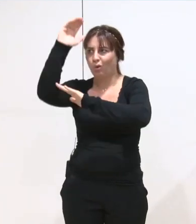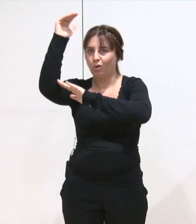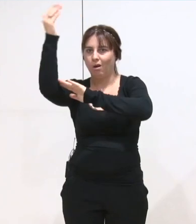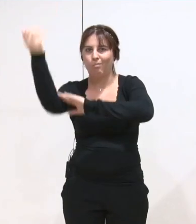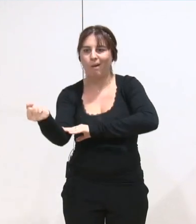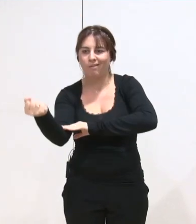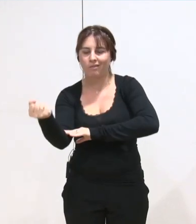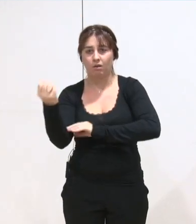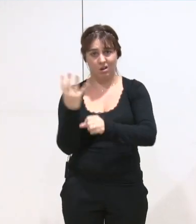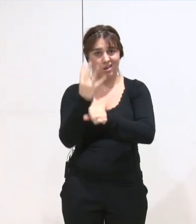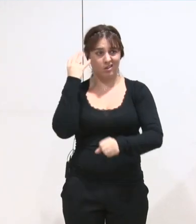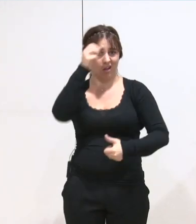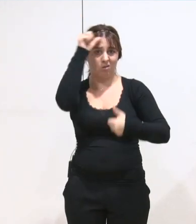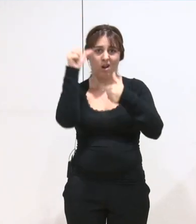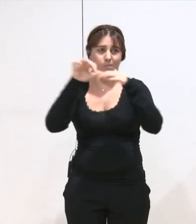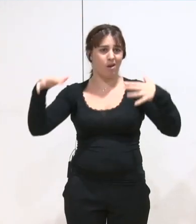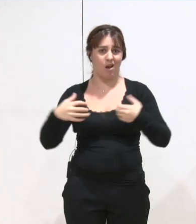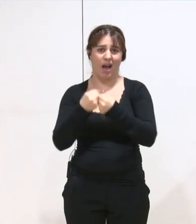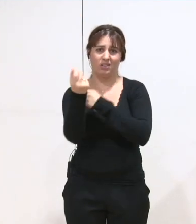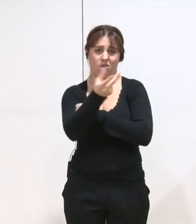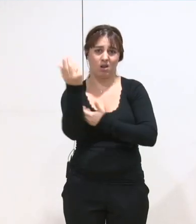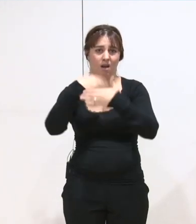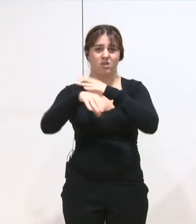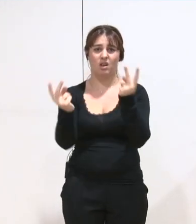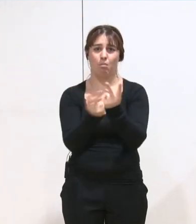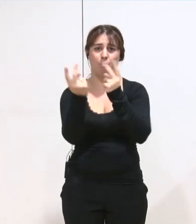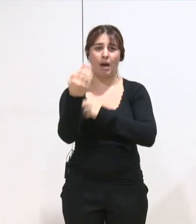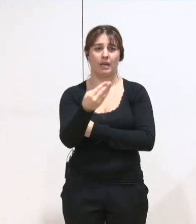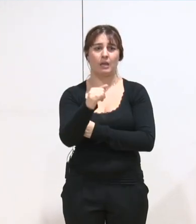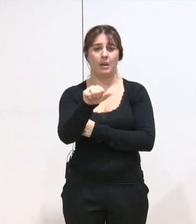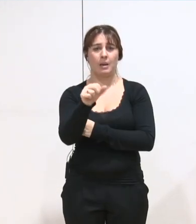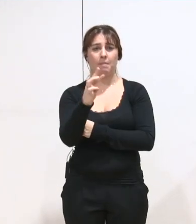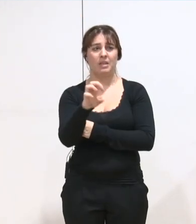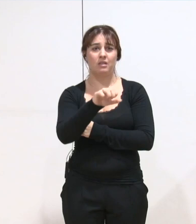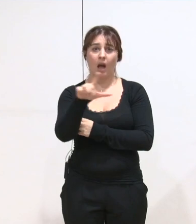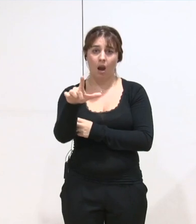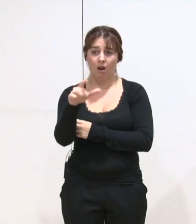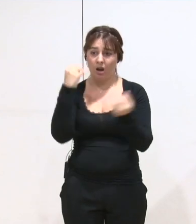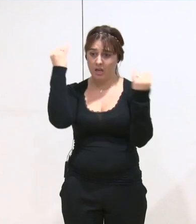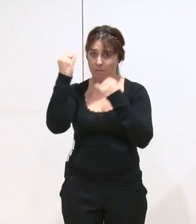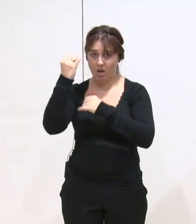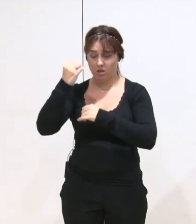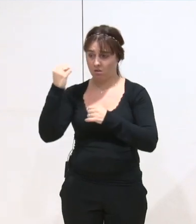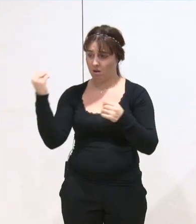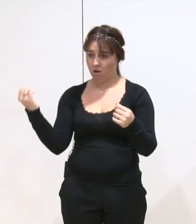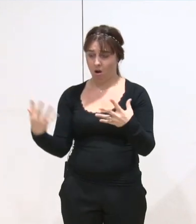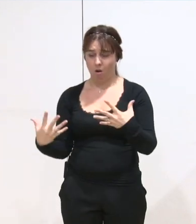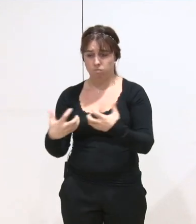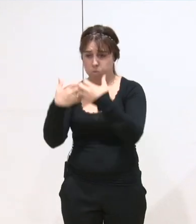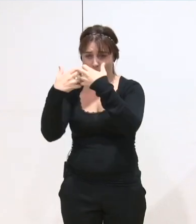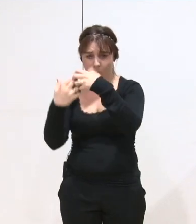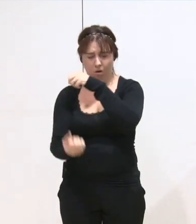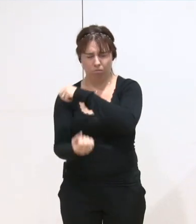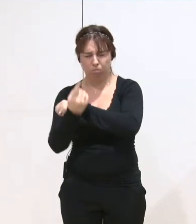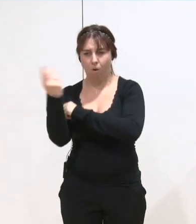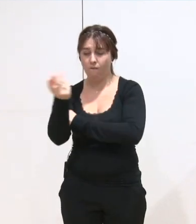a 4 ans, un accident grave au parc Paul-Mistral. Je peux vous dire que quand vous avez à gérer ce genre de choses, c'est